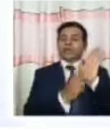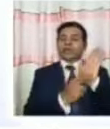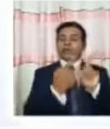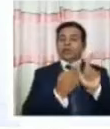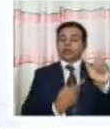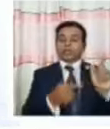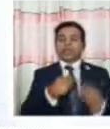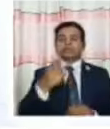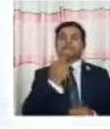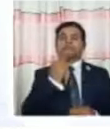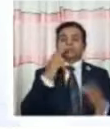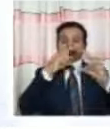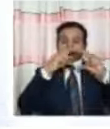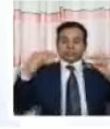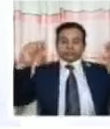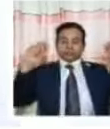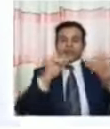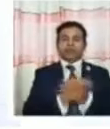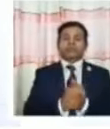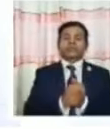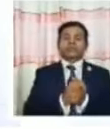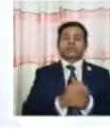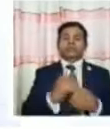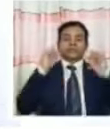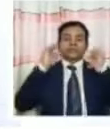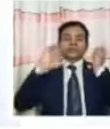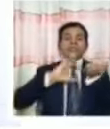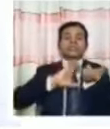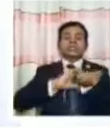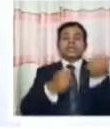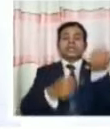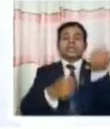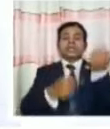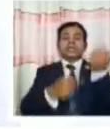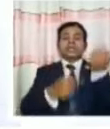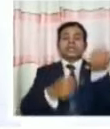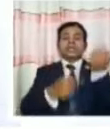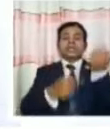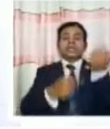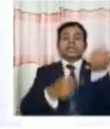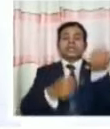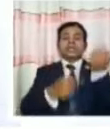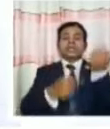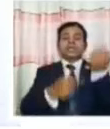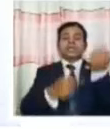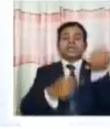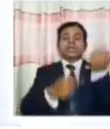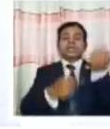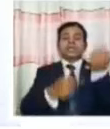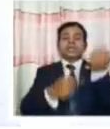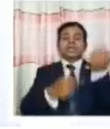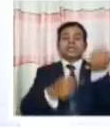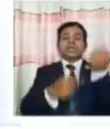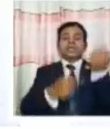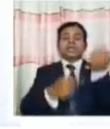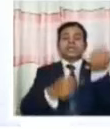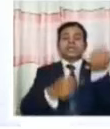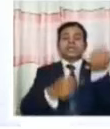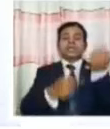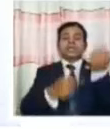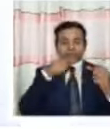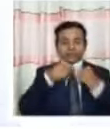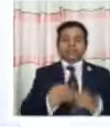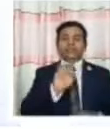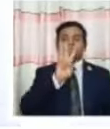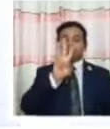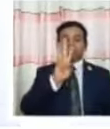মাননীয় মন্ত্রী শিক্ষা মন্ত্রণালয় ডাক্তার দীপুমনি চাঁদপুরের হাসপাতালে তার বাবার